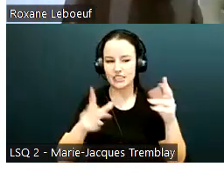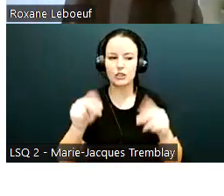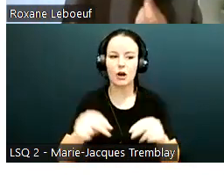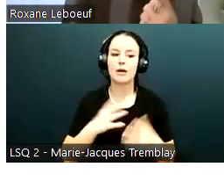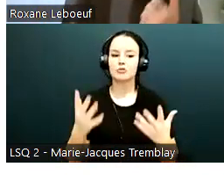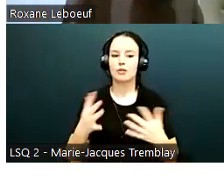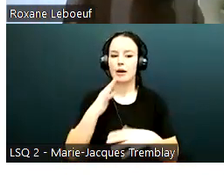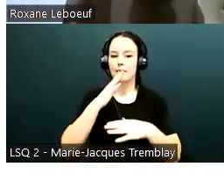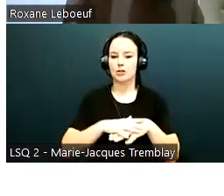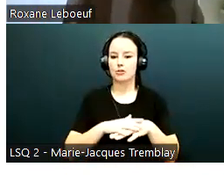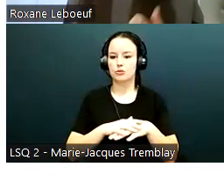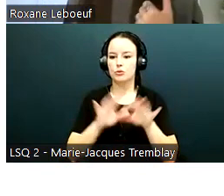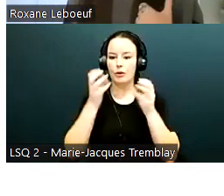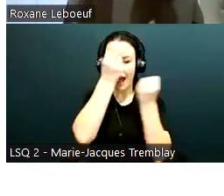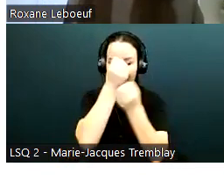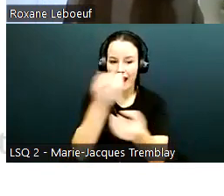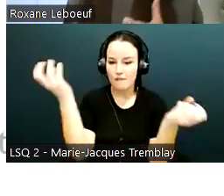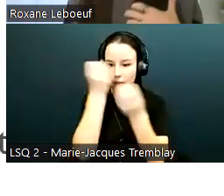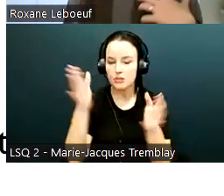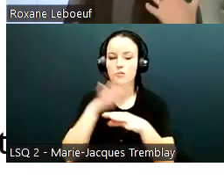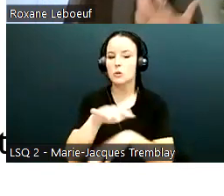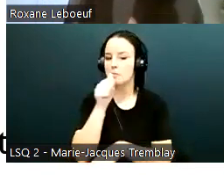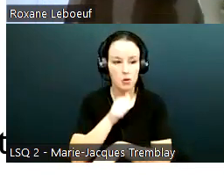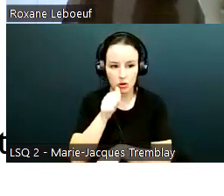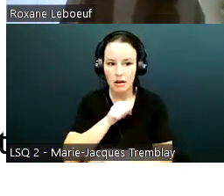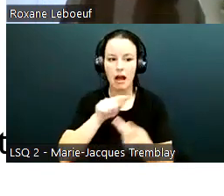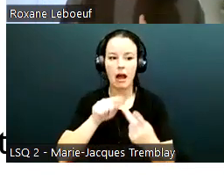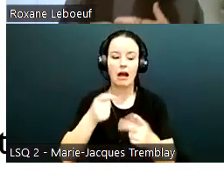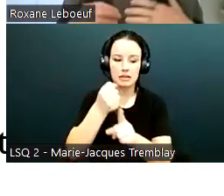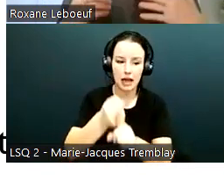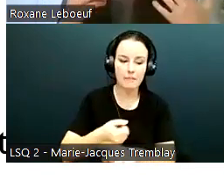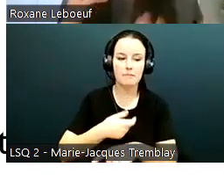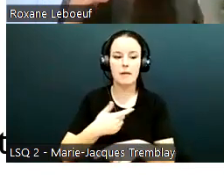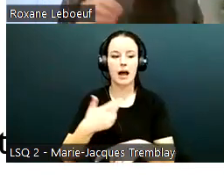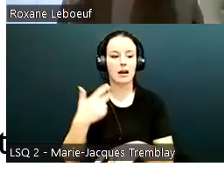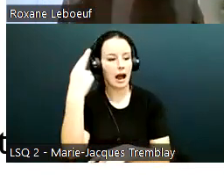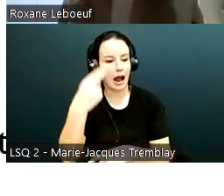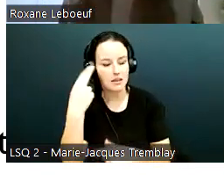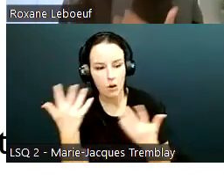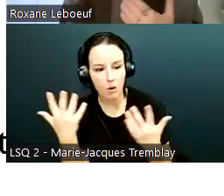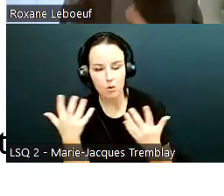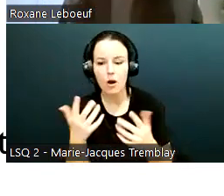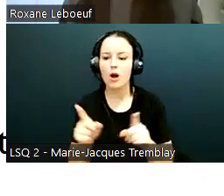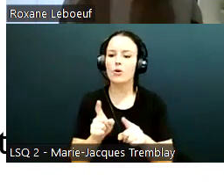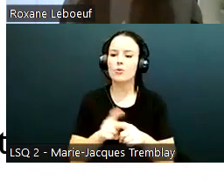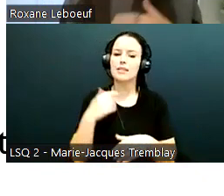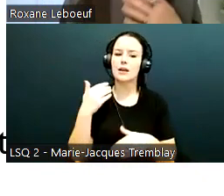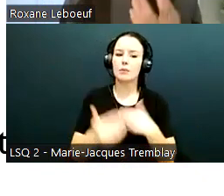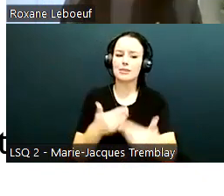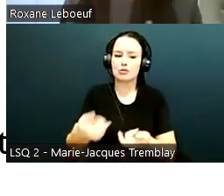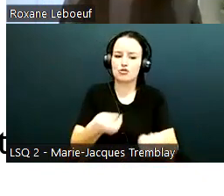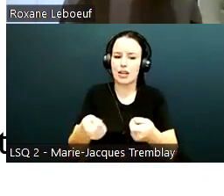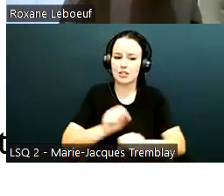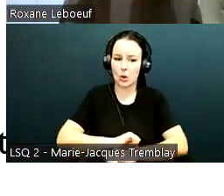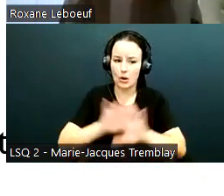a beaucoup parlé de l'importance d'informer sur l'intolérance, sur les effets, sur qu'est-ce qui les cause, sur l'importance de clarifier le processus de gestion, le